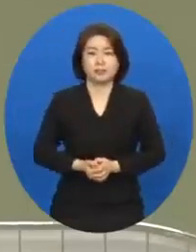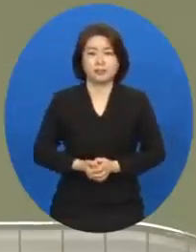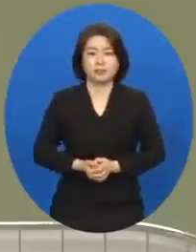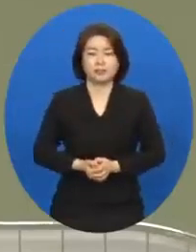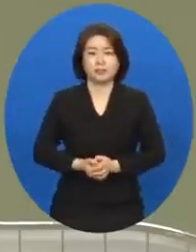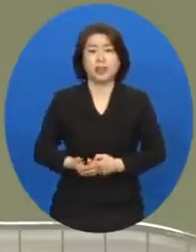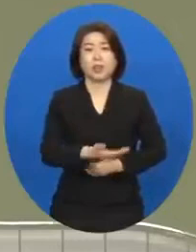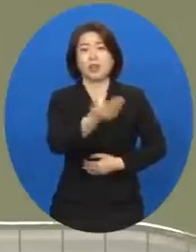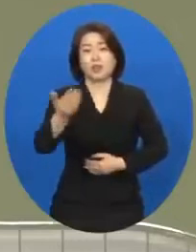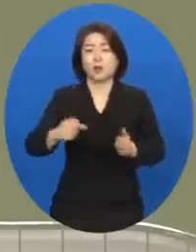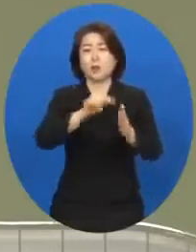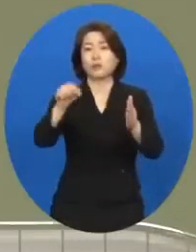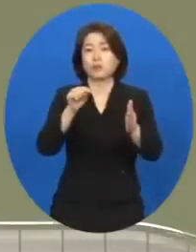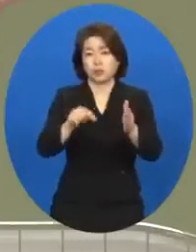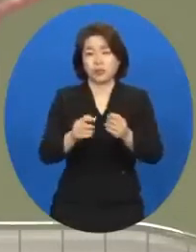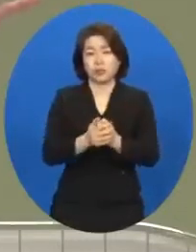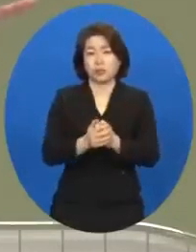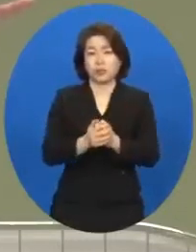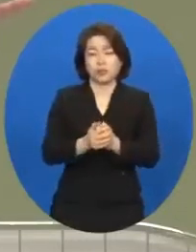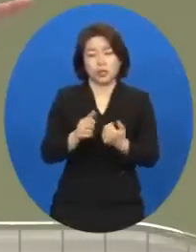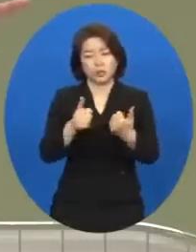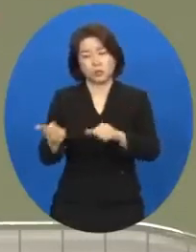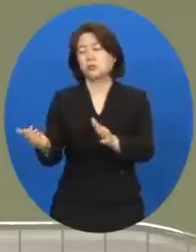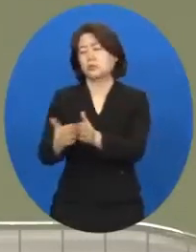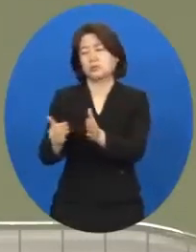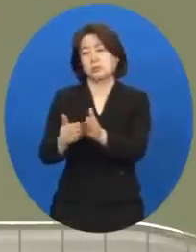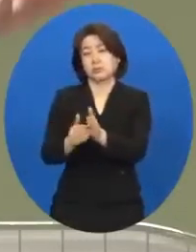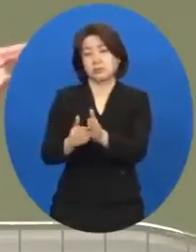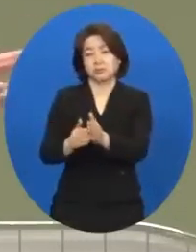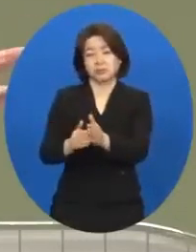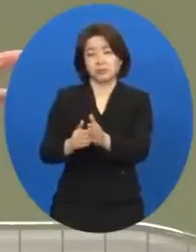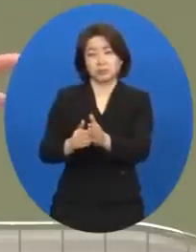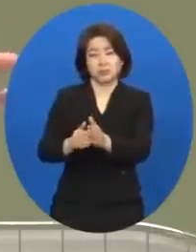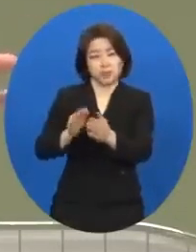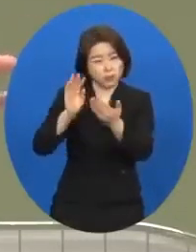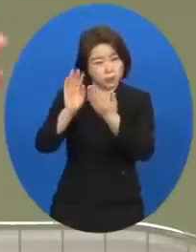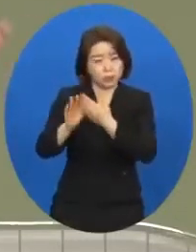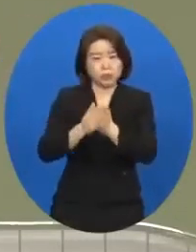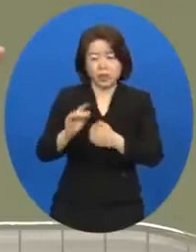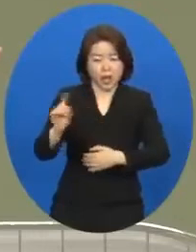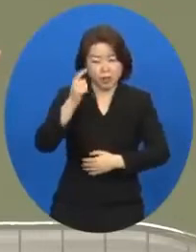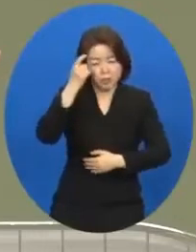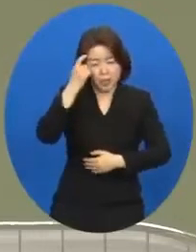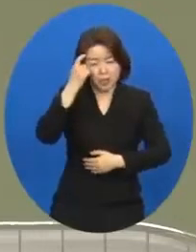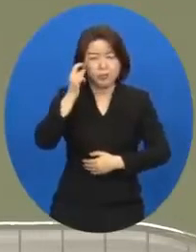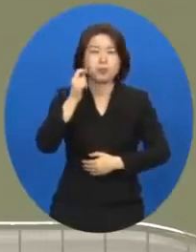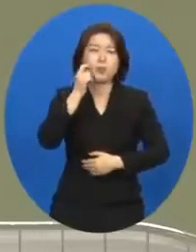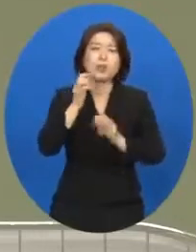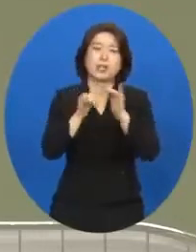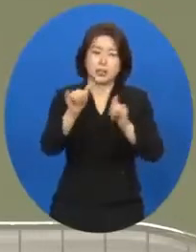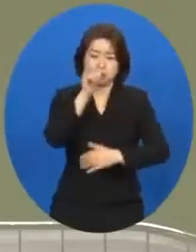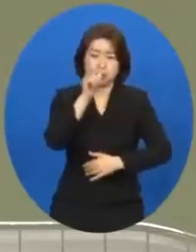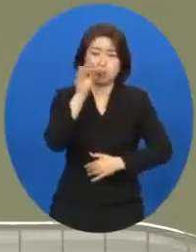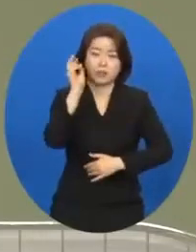여러분 중에도 야, 죽으면 끝이지 그 이상은 아무 생각이 안 드는 분이 있으실 겁니다. 교회를